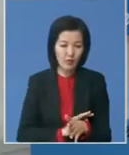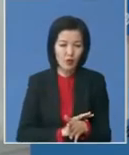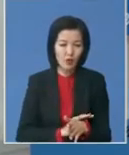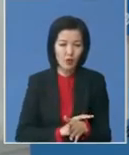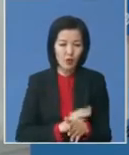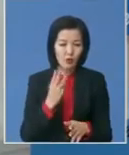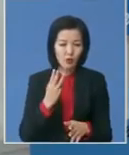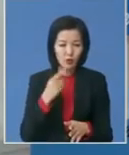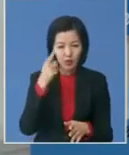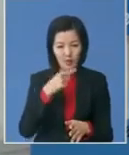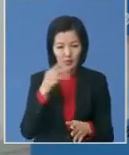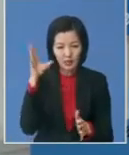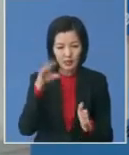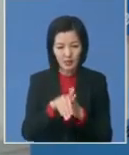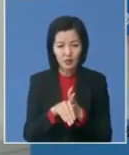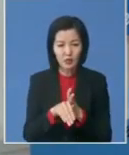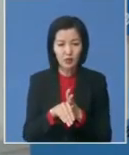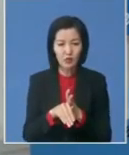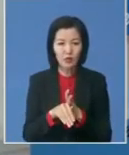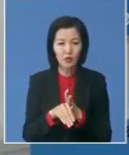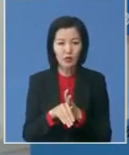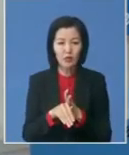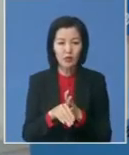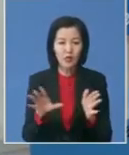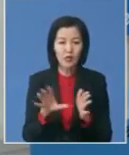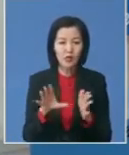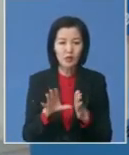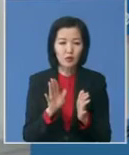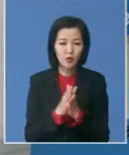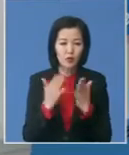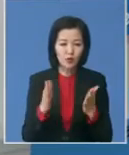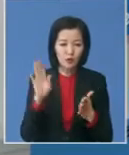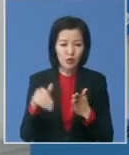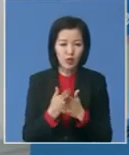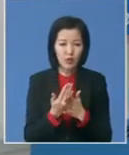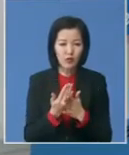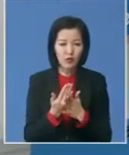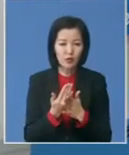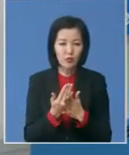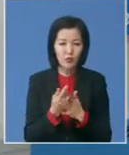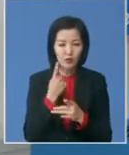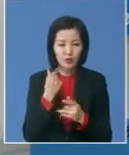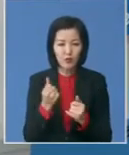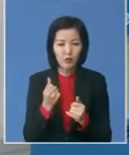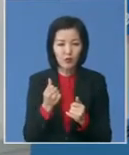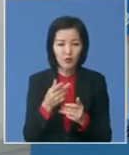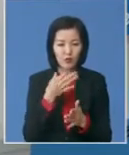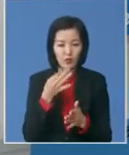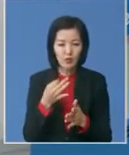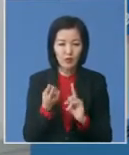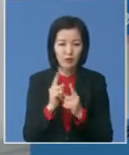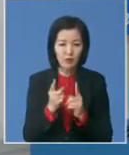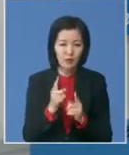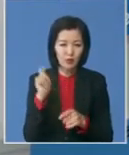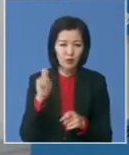түрділікті енгізу, электронды оқулықтарды жаңарту, оларды жасай жолдарын білу үшін, осы жерге тәжірибе алмасу үшін